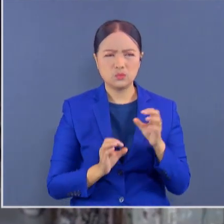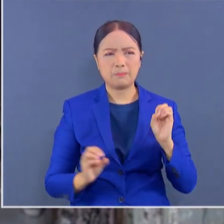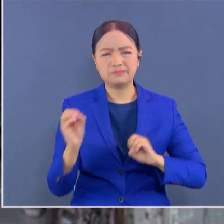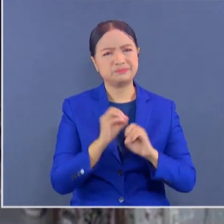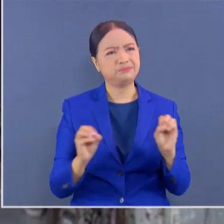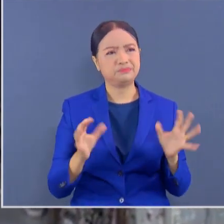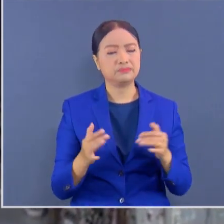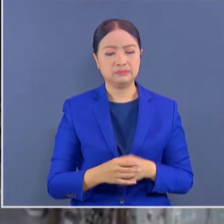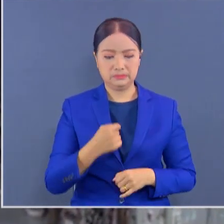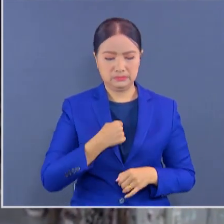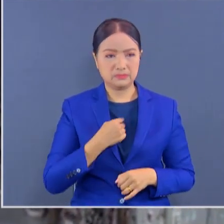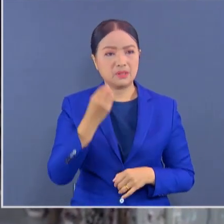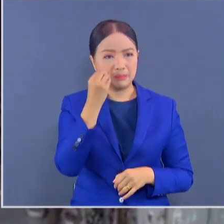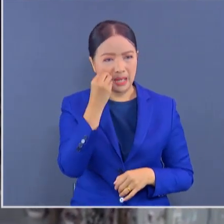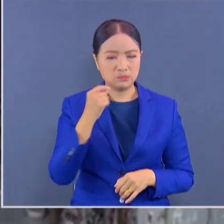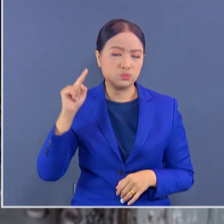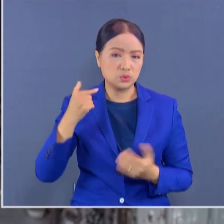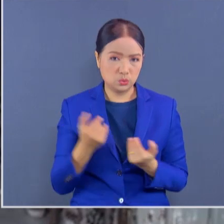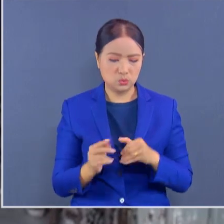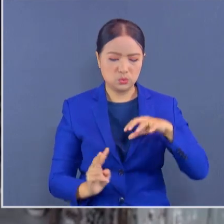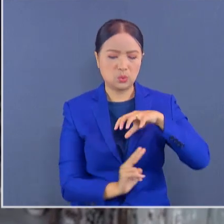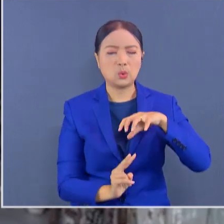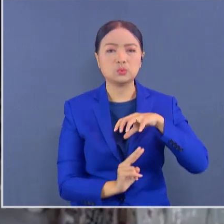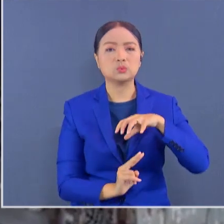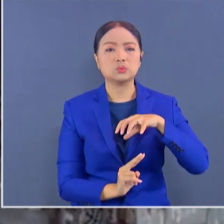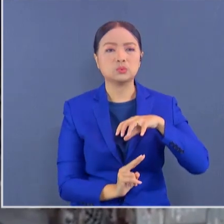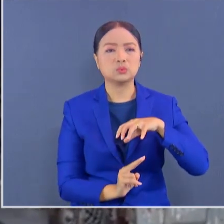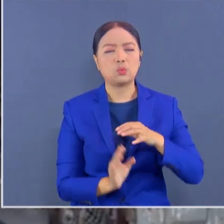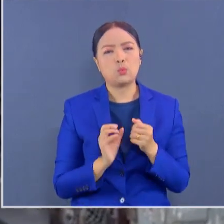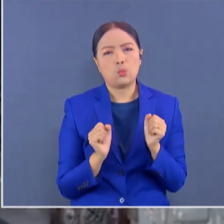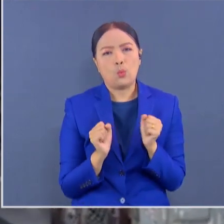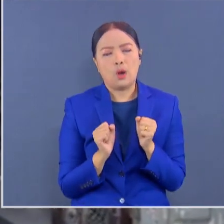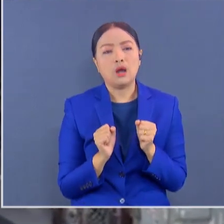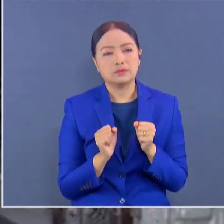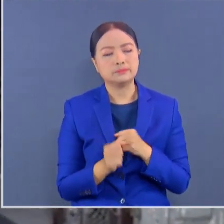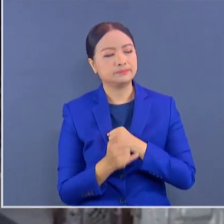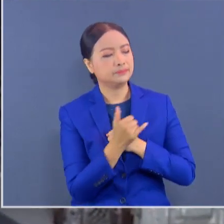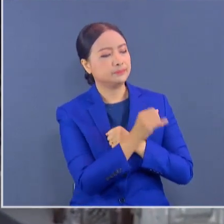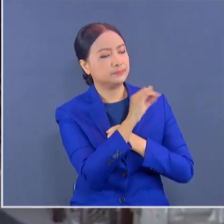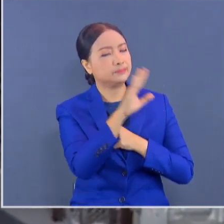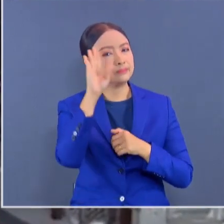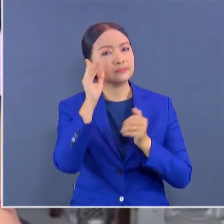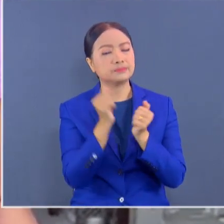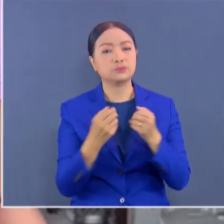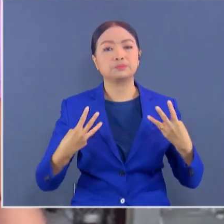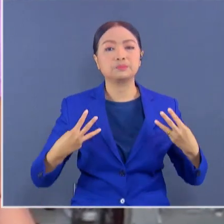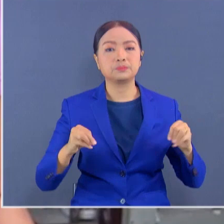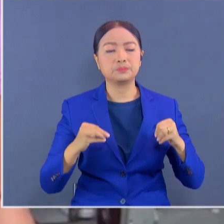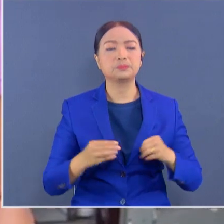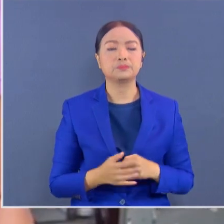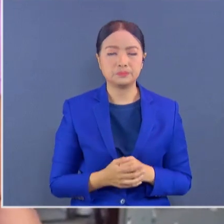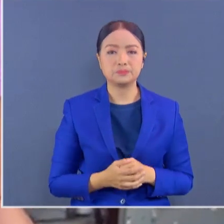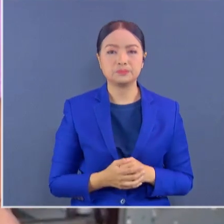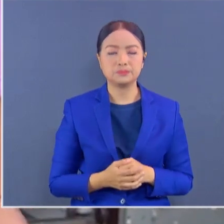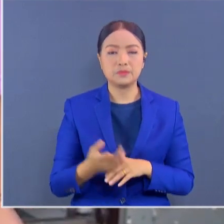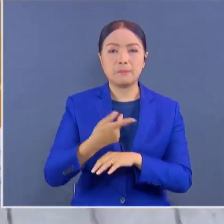ภัยเพราะเธออยู่บ้านกับลูกสาวแค่2คนเธอเลยไปแจ้งความร้องทุกข์ไว้ที่สน.มีนบุรีนะคะซึ่งท